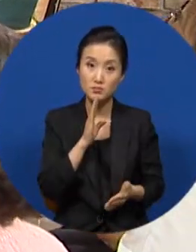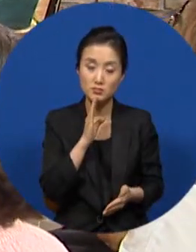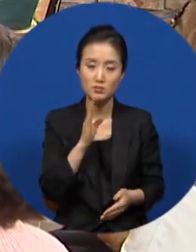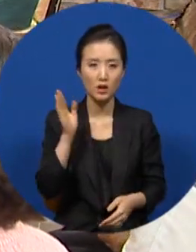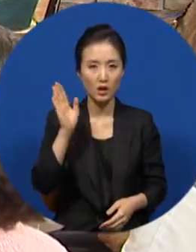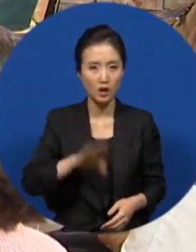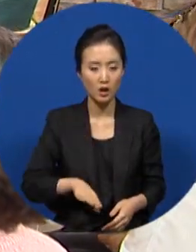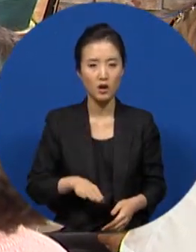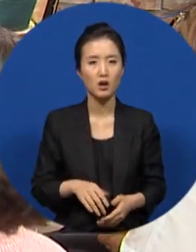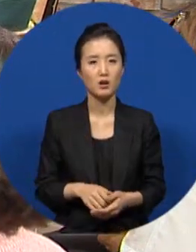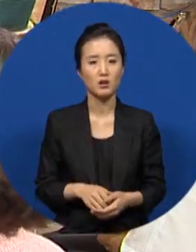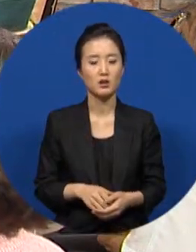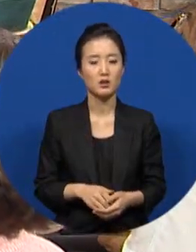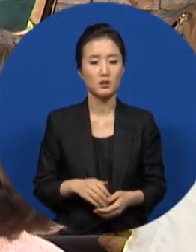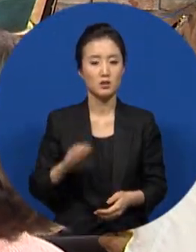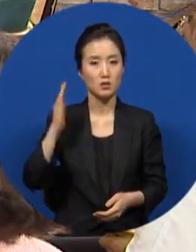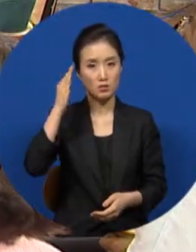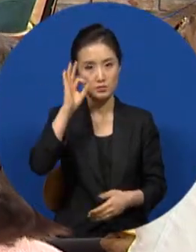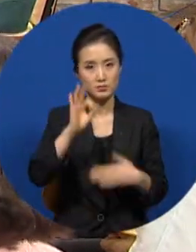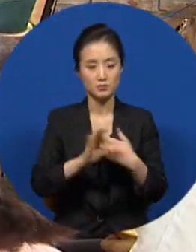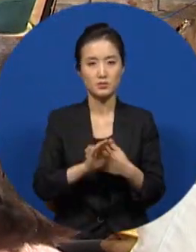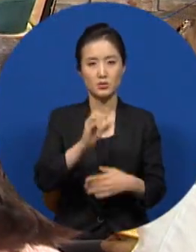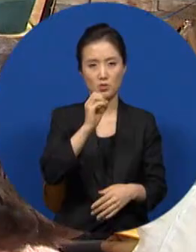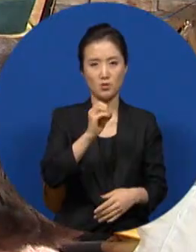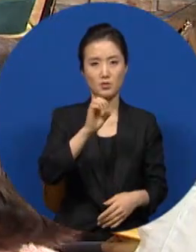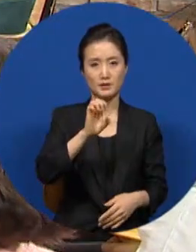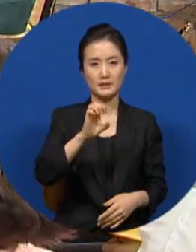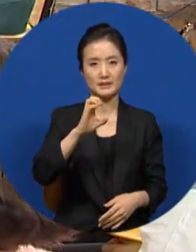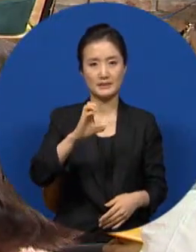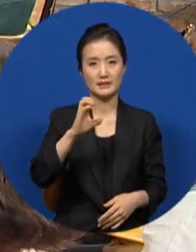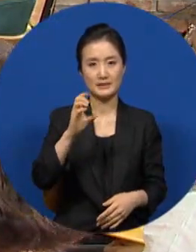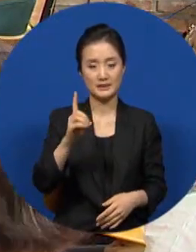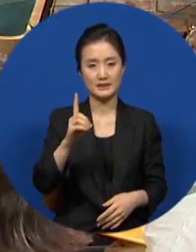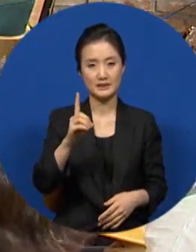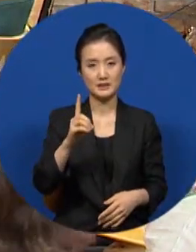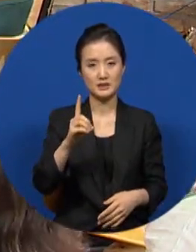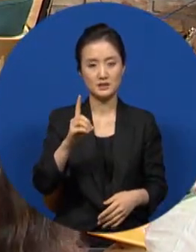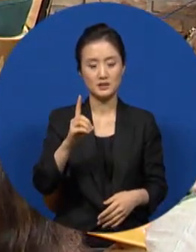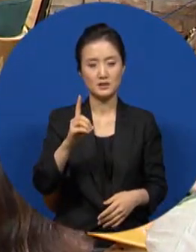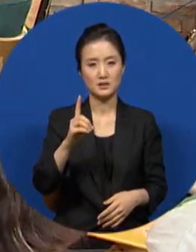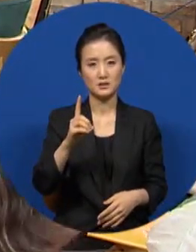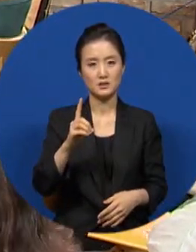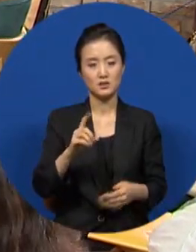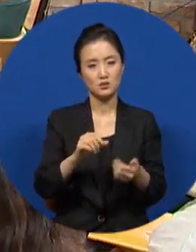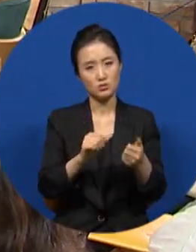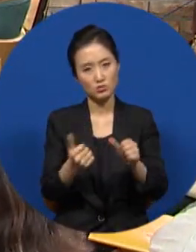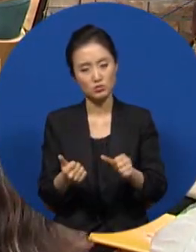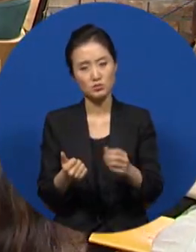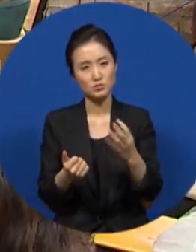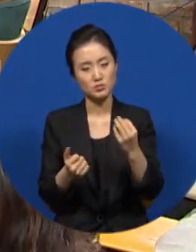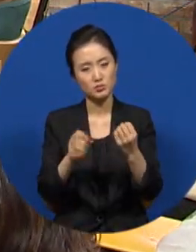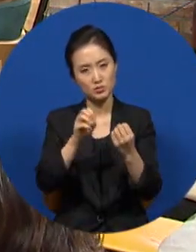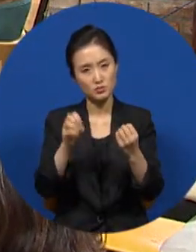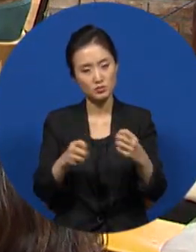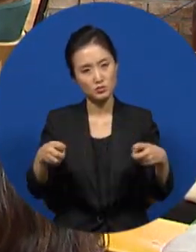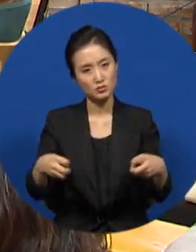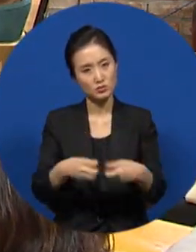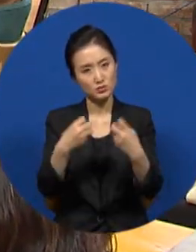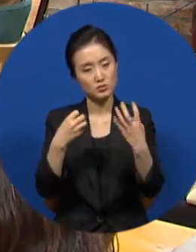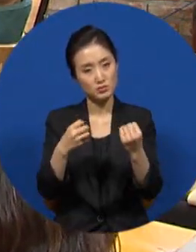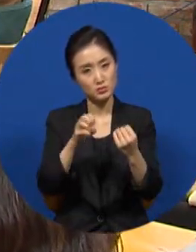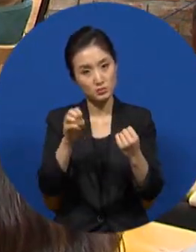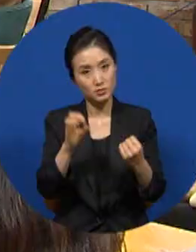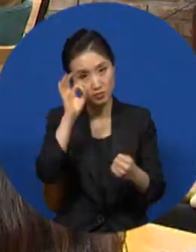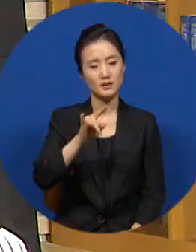우리 OECD 국가에서 보면은 우리가 교통사고 사망률 뭐 각종 안 좋은 사망률로도 굉장히